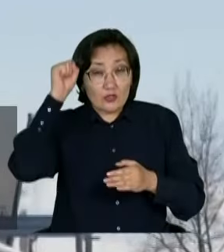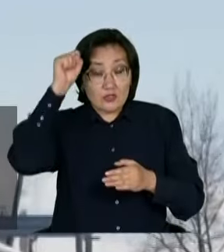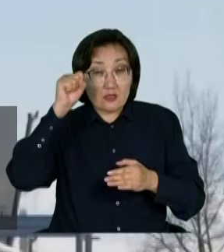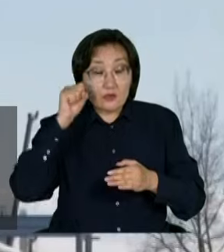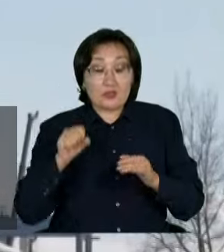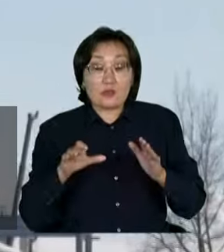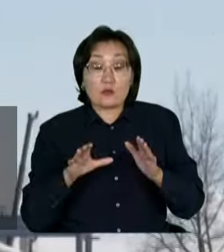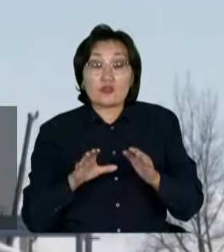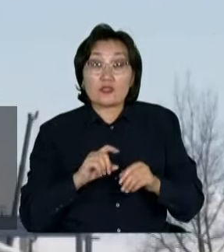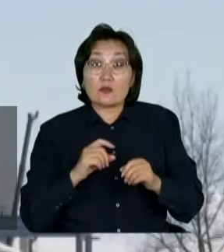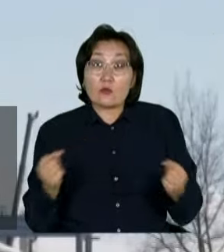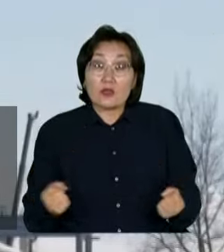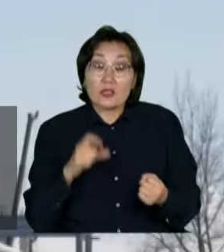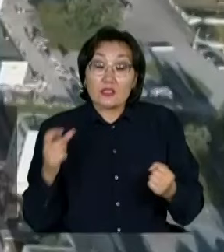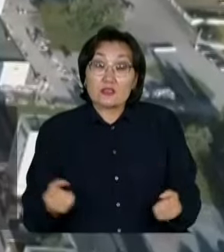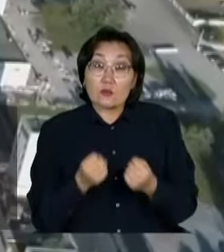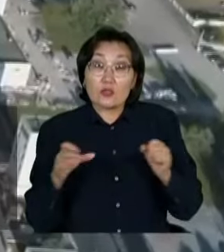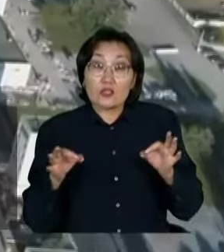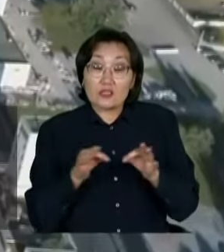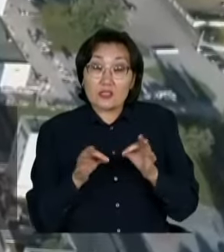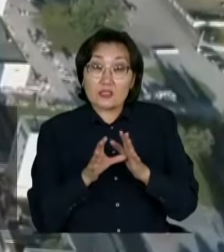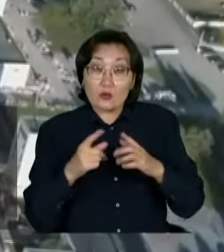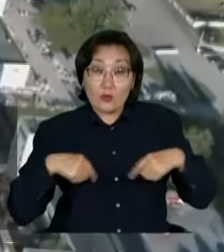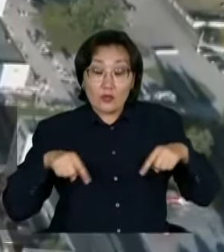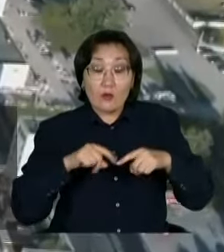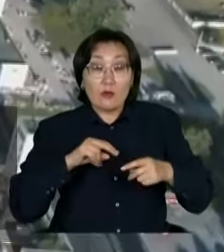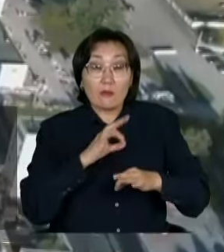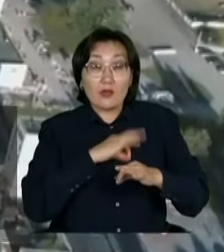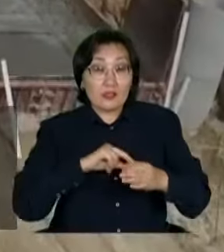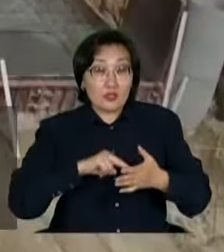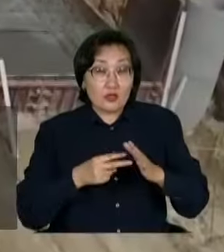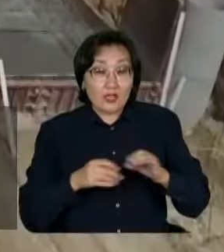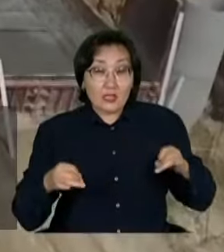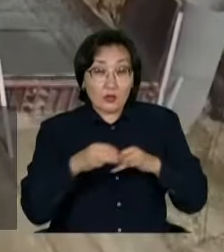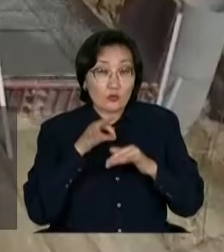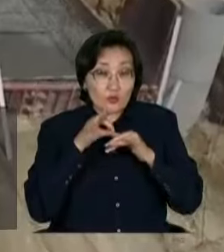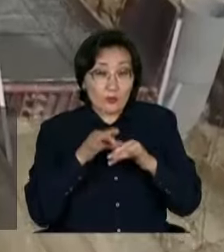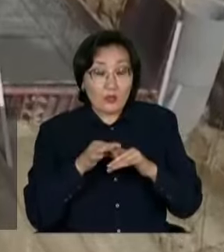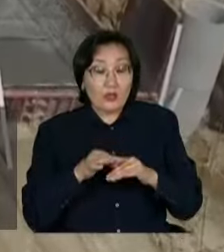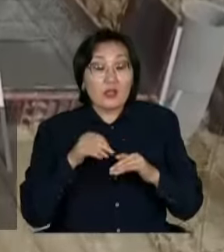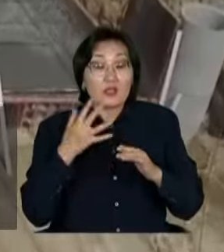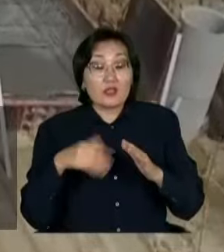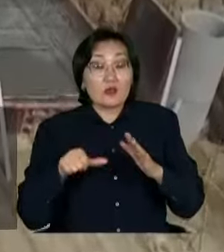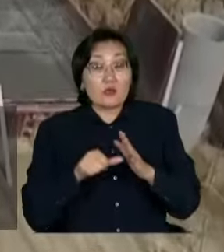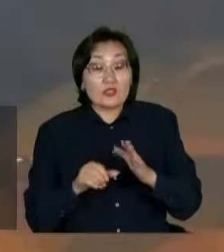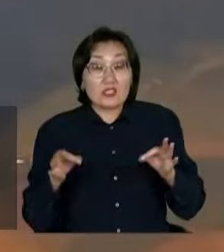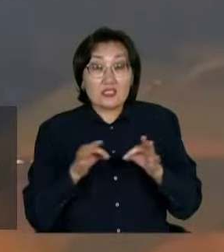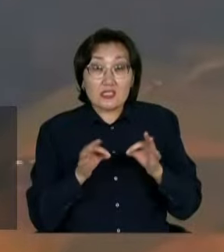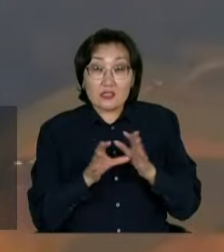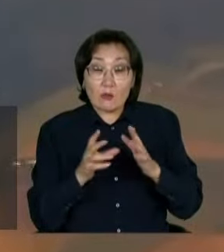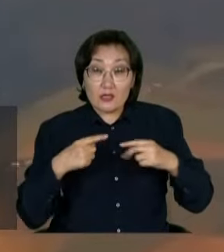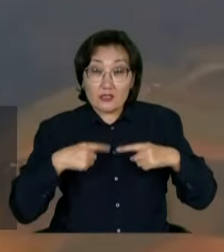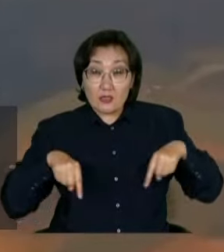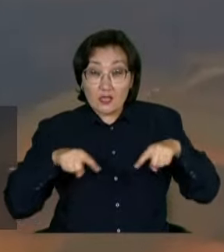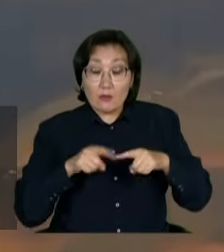ел экономикасын қолдау үшін атом энергиясын пайдалануды жоспарлап талқылау жүргізуде. Ал аумағында 56 атом электр станциясы